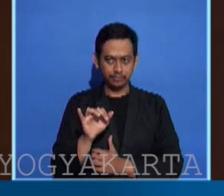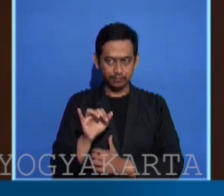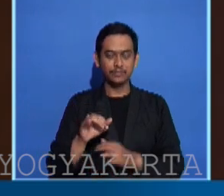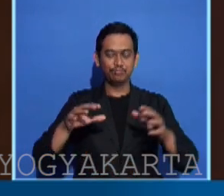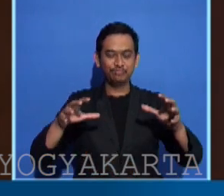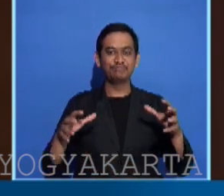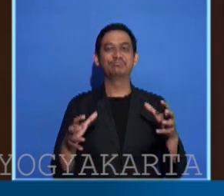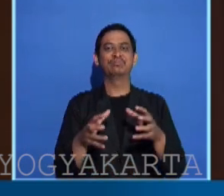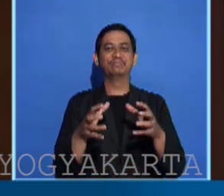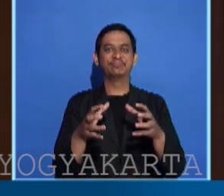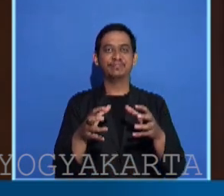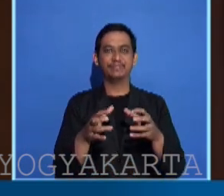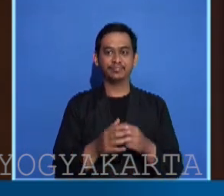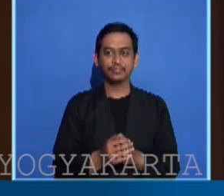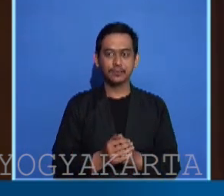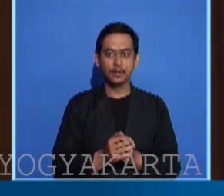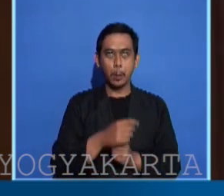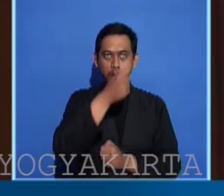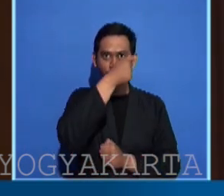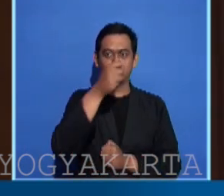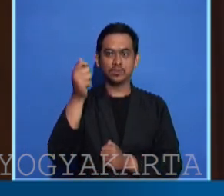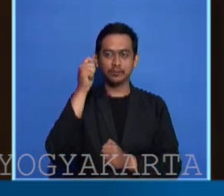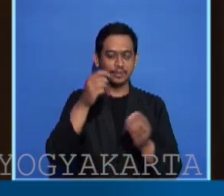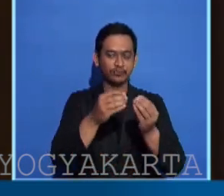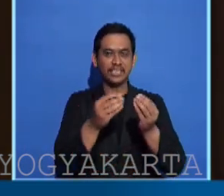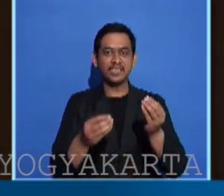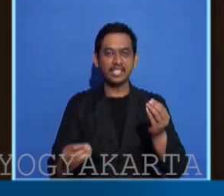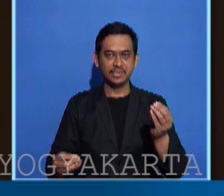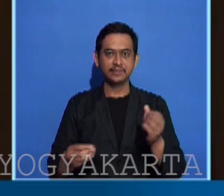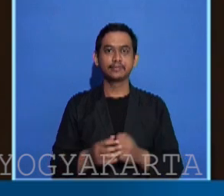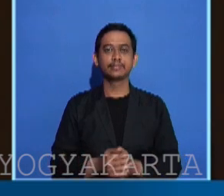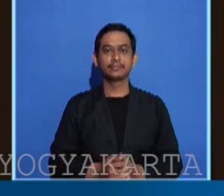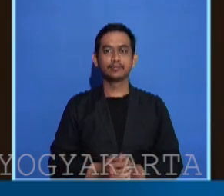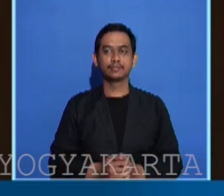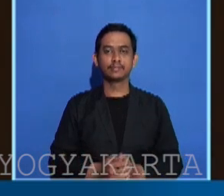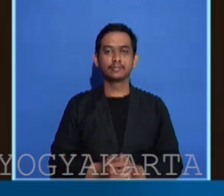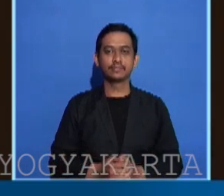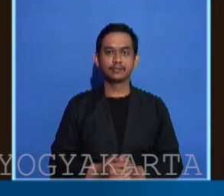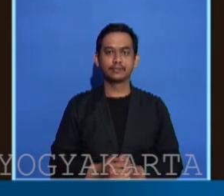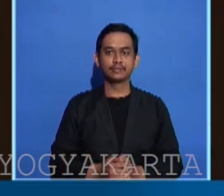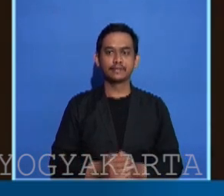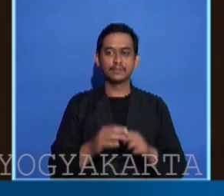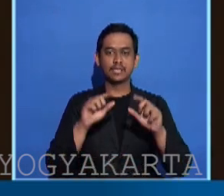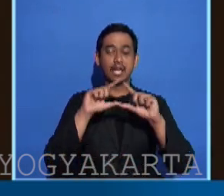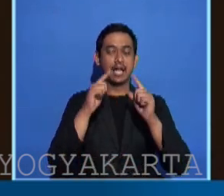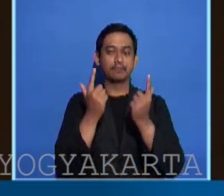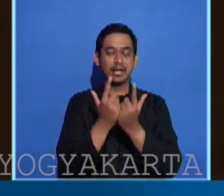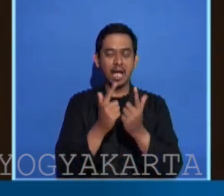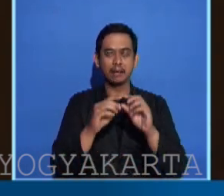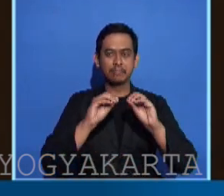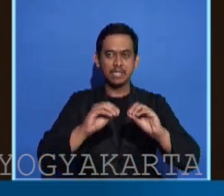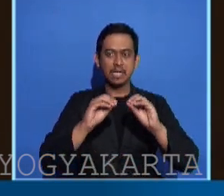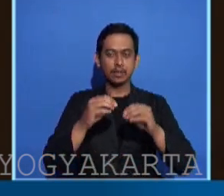kebersamaan, dan persatuan antar alumni lintas angkatan. Seperti yang dilakukan di Lembaga Pendidikan SMA Muhammadiyah